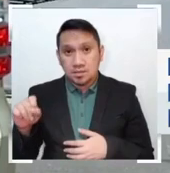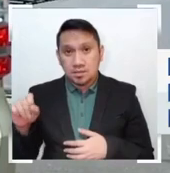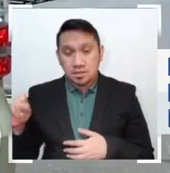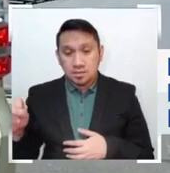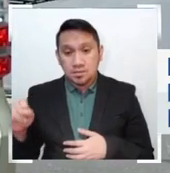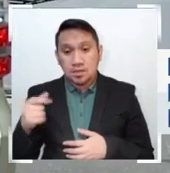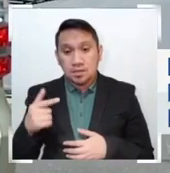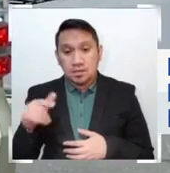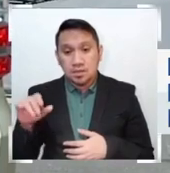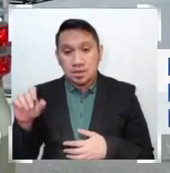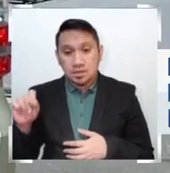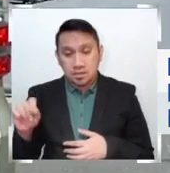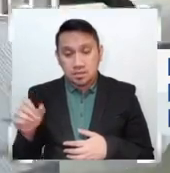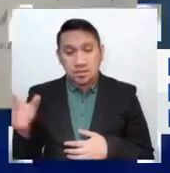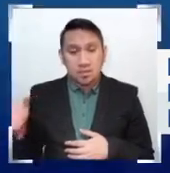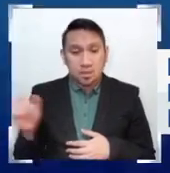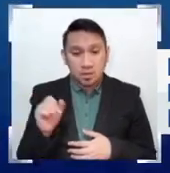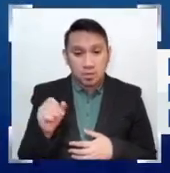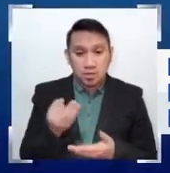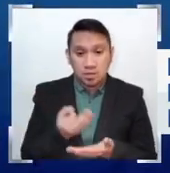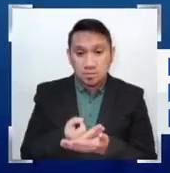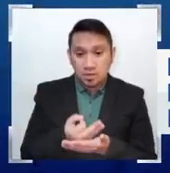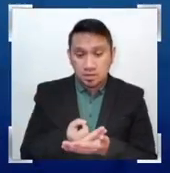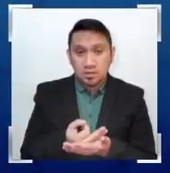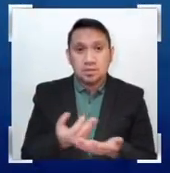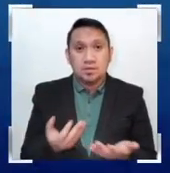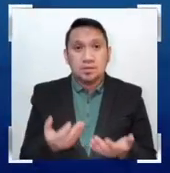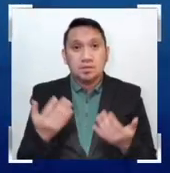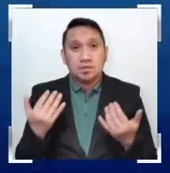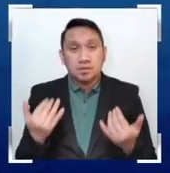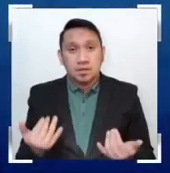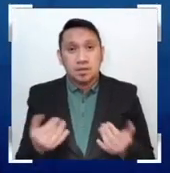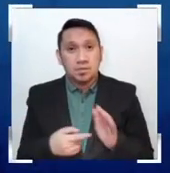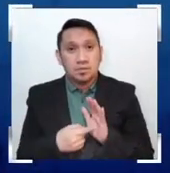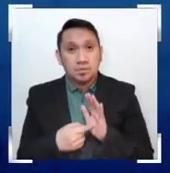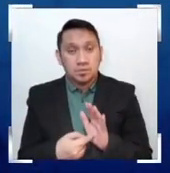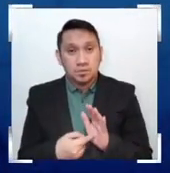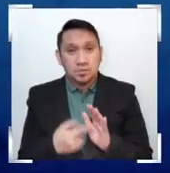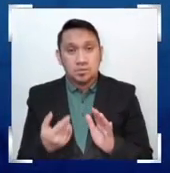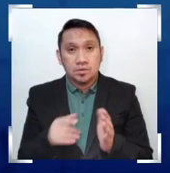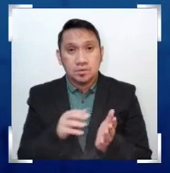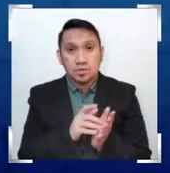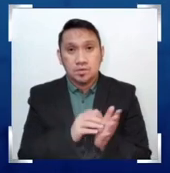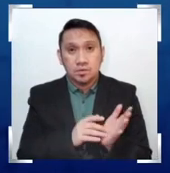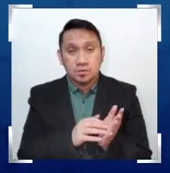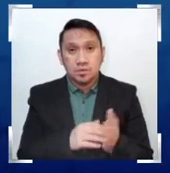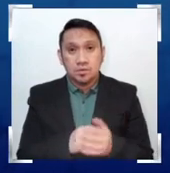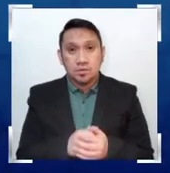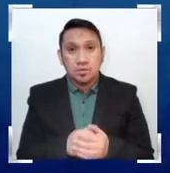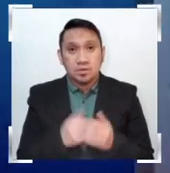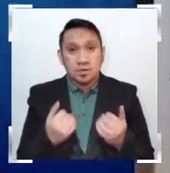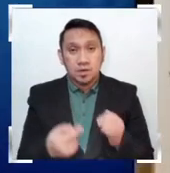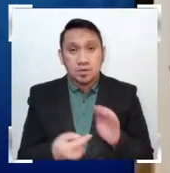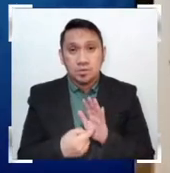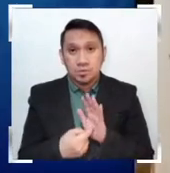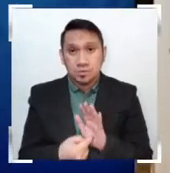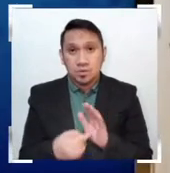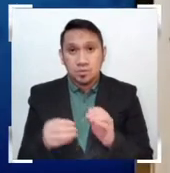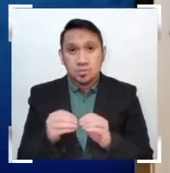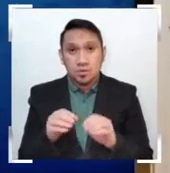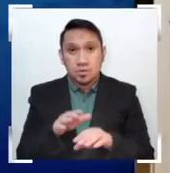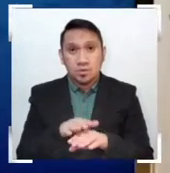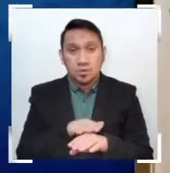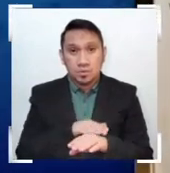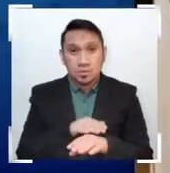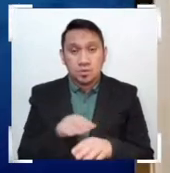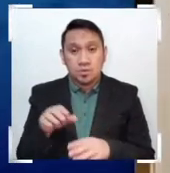pondo para sa Maharlika Wealth Fund, inilabas ni Salceda ang kanyang computation na nagpapakitang matagal bago mabawi ng